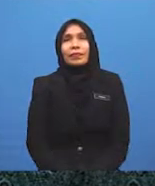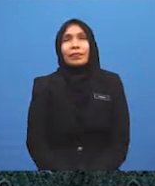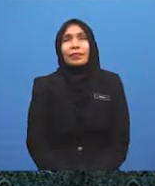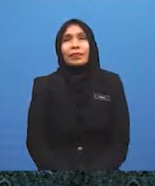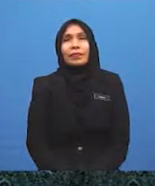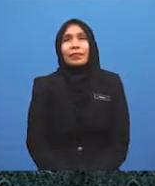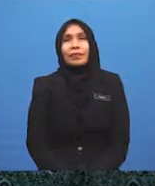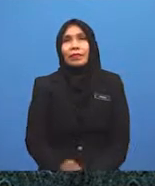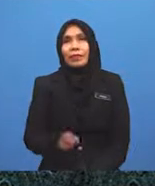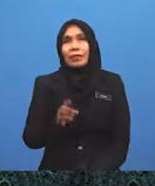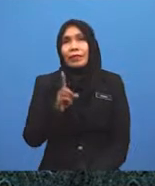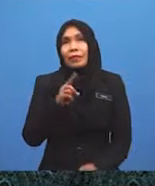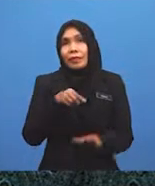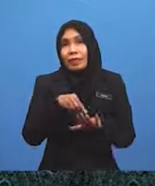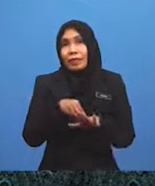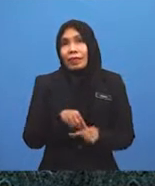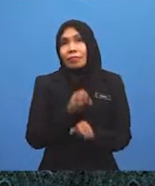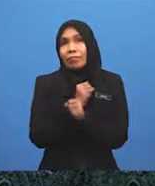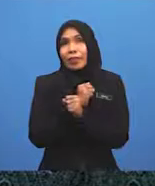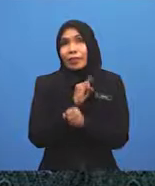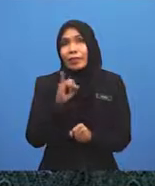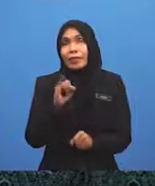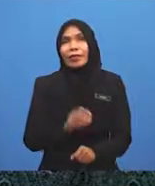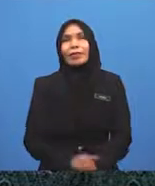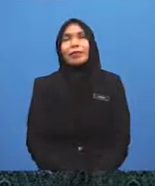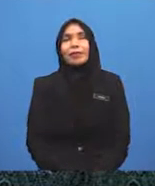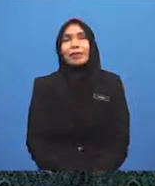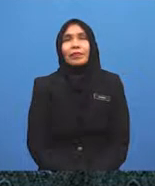Jawapannya ialah disayangi.